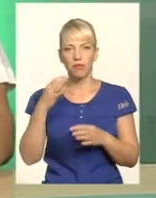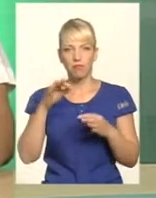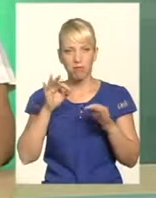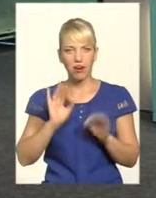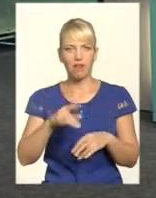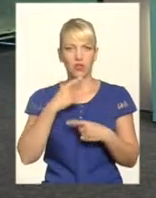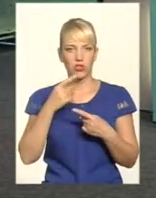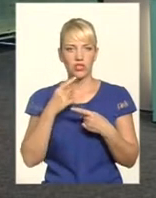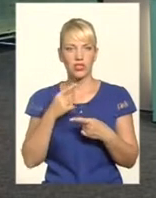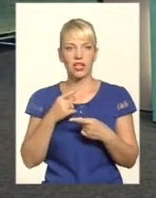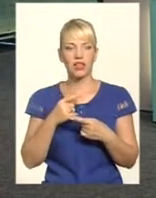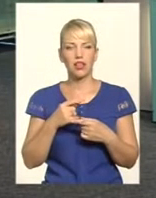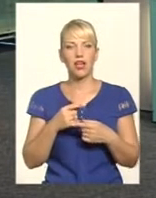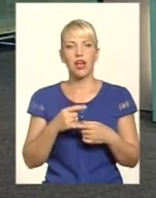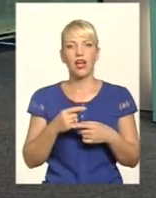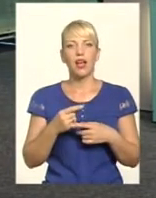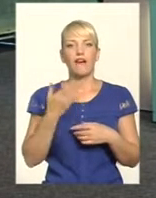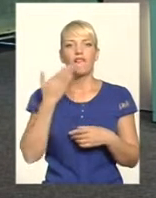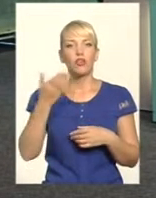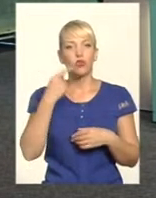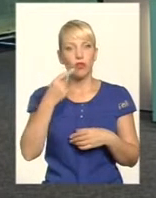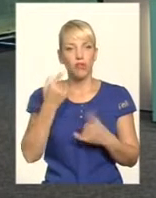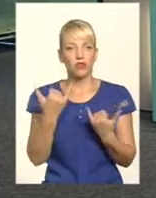хвиля. Да. Я думаю, що